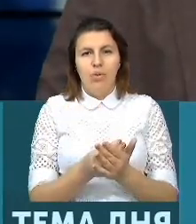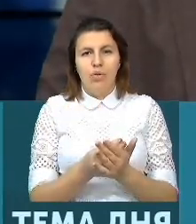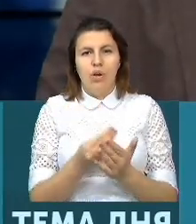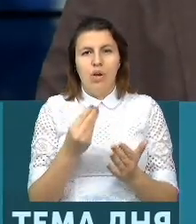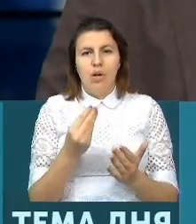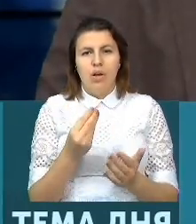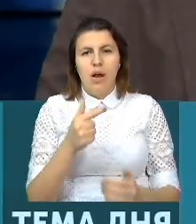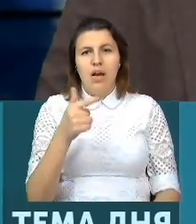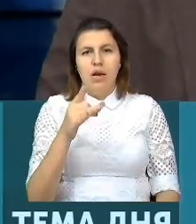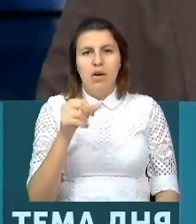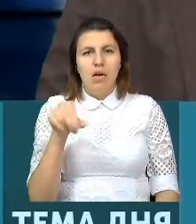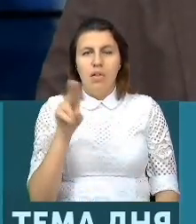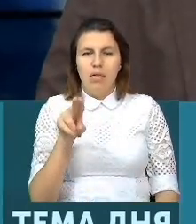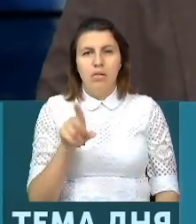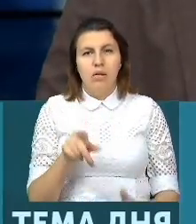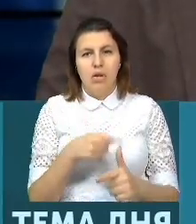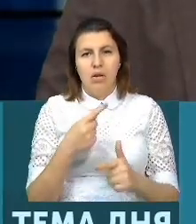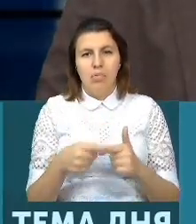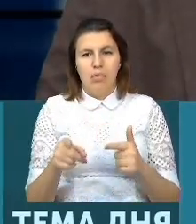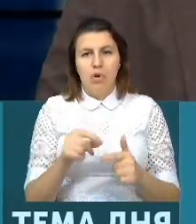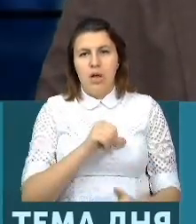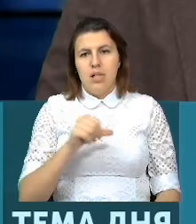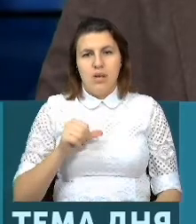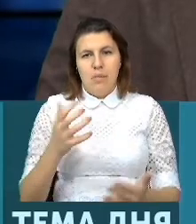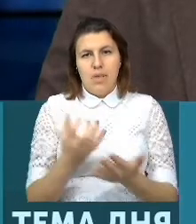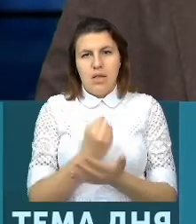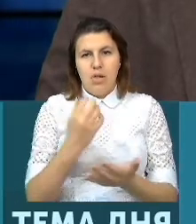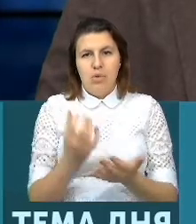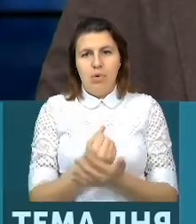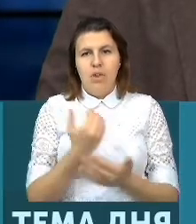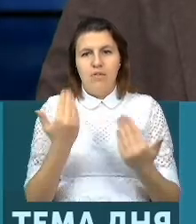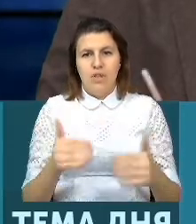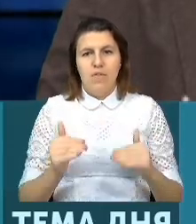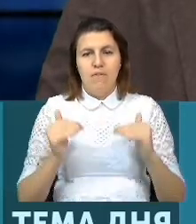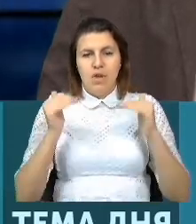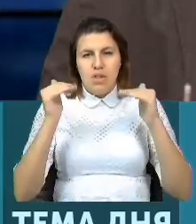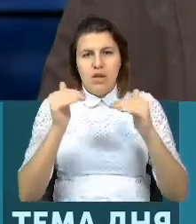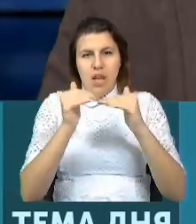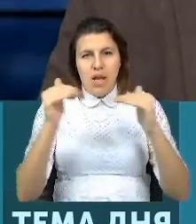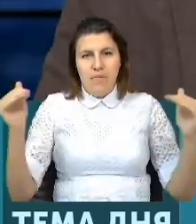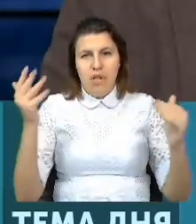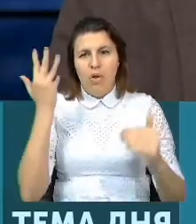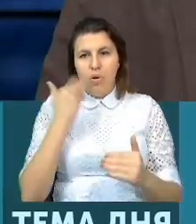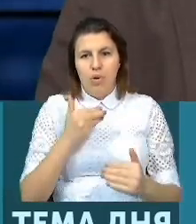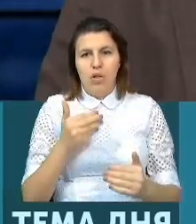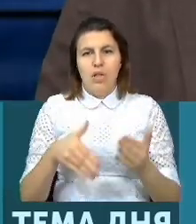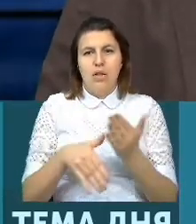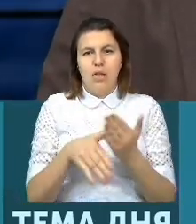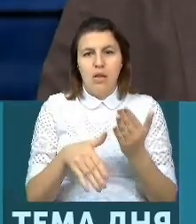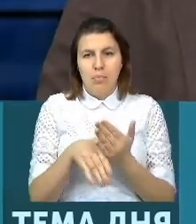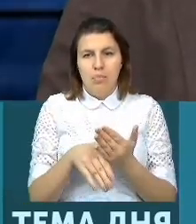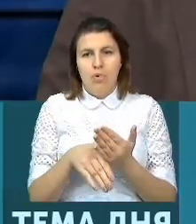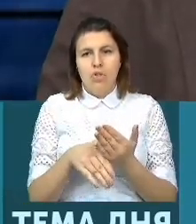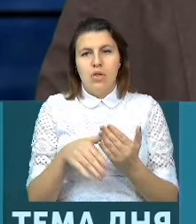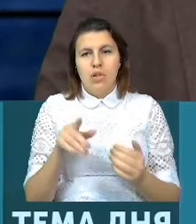грантових або самі заробляємо. Ми зараз вийшли вже на той рівень, коли надаємо послуги і акумулюємо кошти,